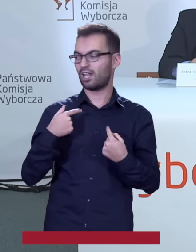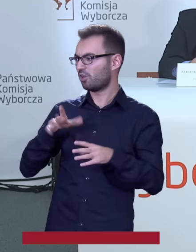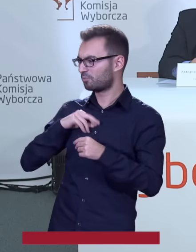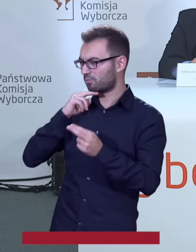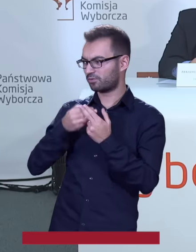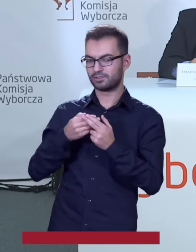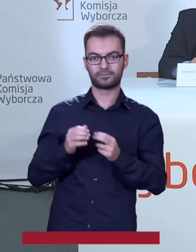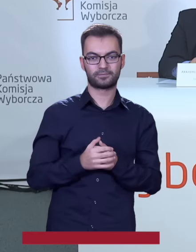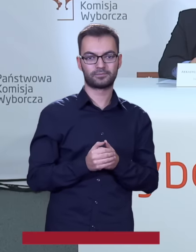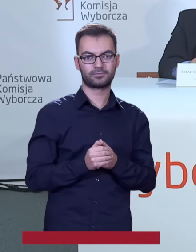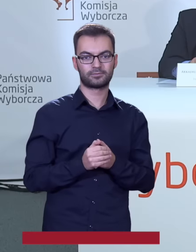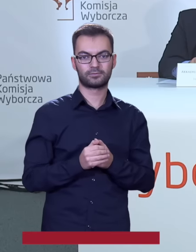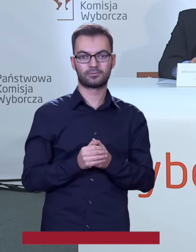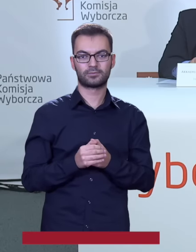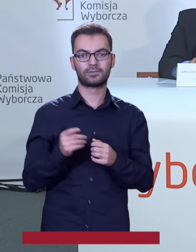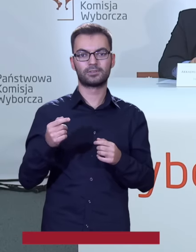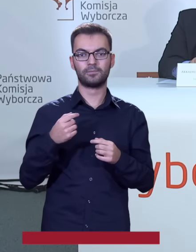odpowiedzi. Odnośnie